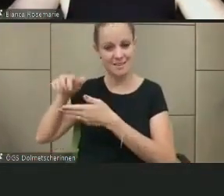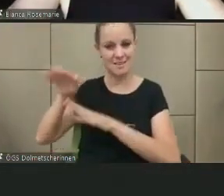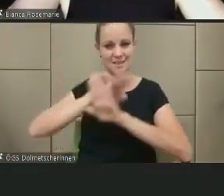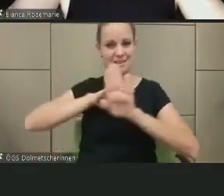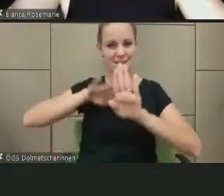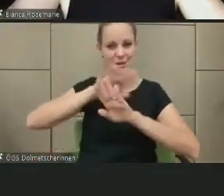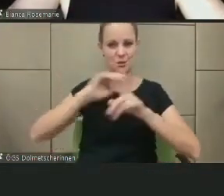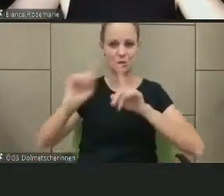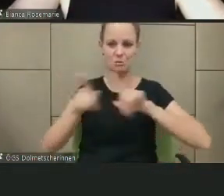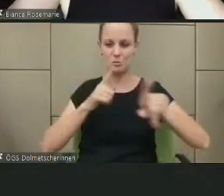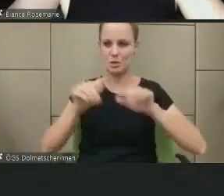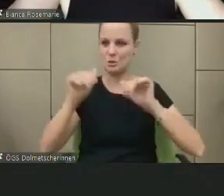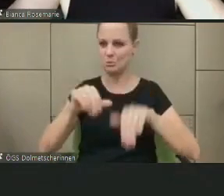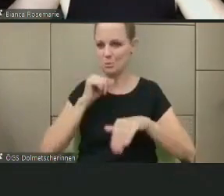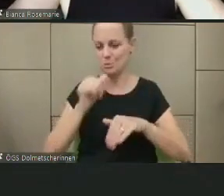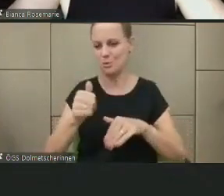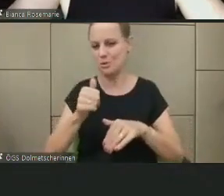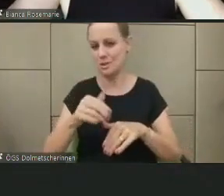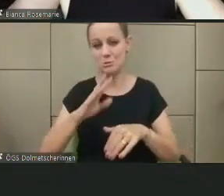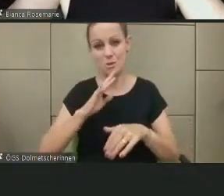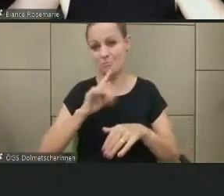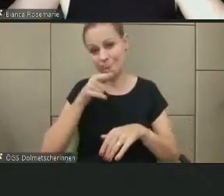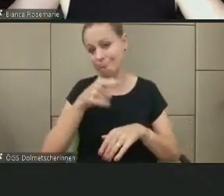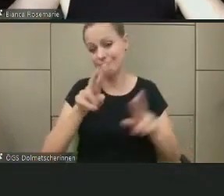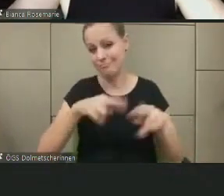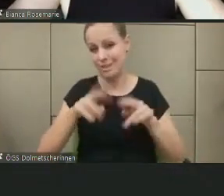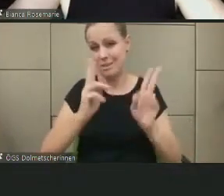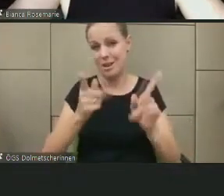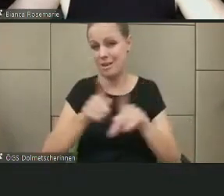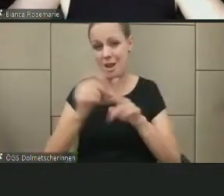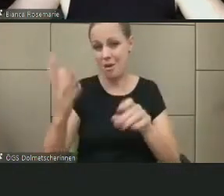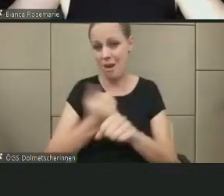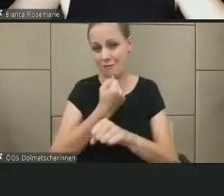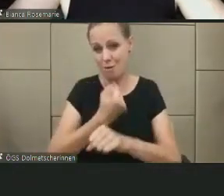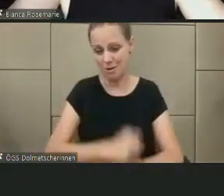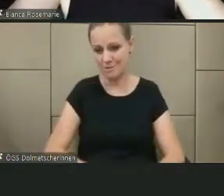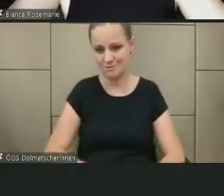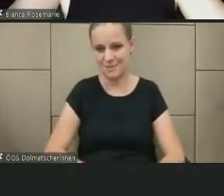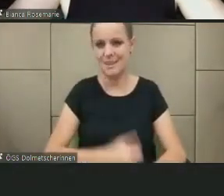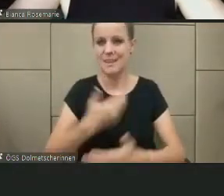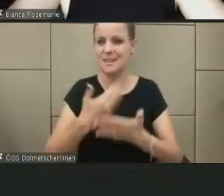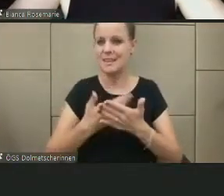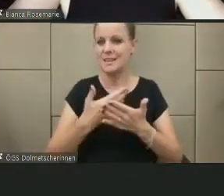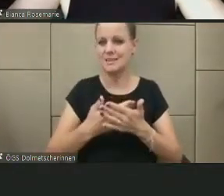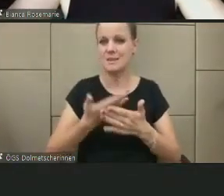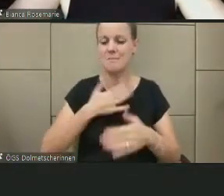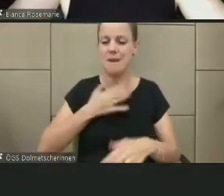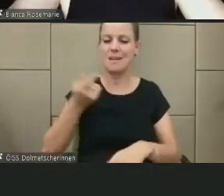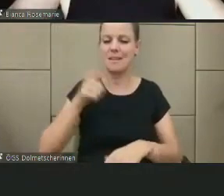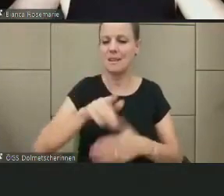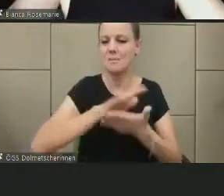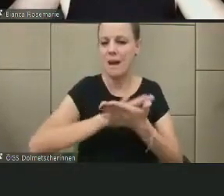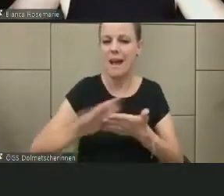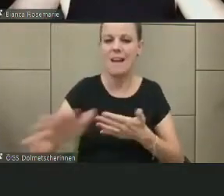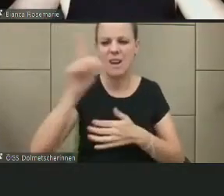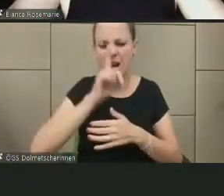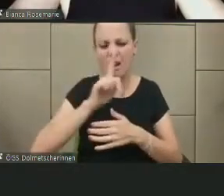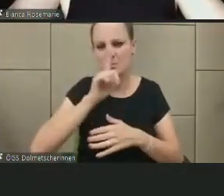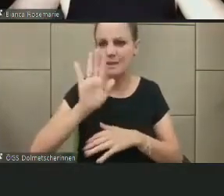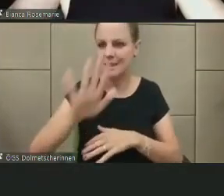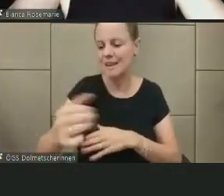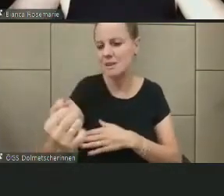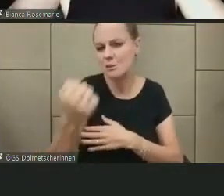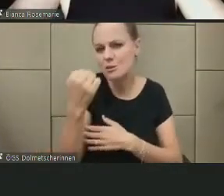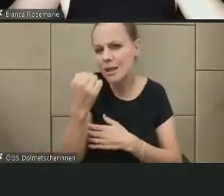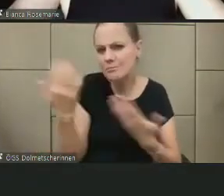man am Anfang gar nicht sprechen. Und auch diese Videos können sehr erfolgreich sein. Also mein Tipp ist, Einfach ausprobieren. Wo liegen deine Stärken? Was